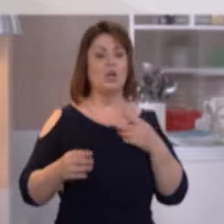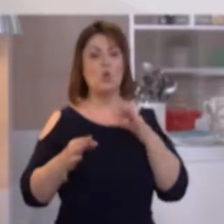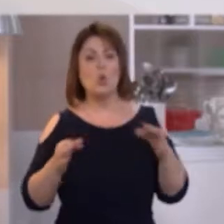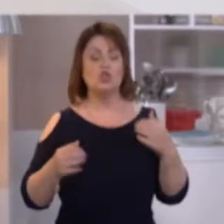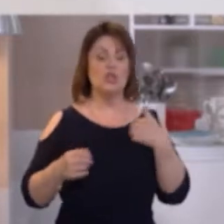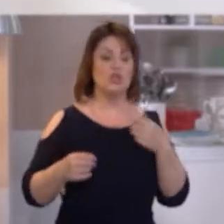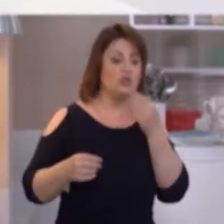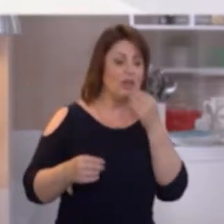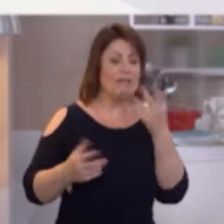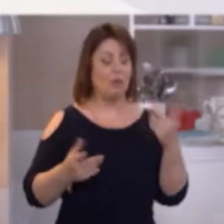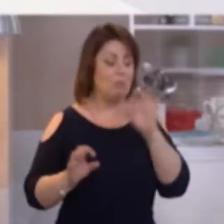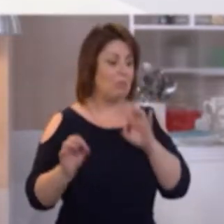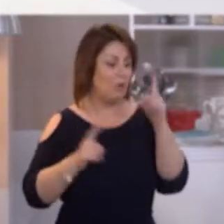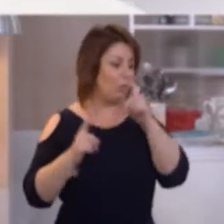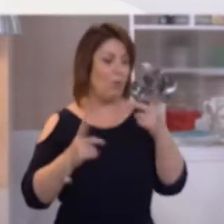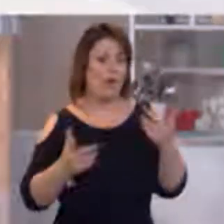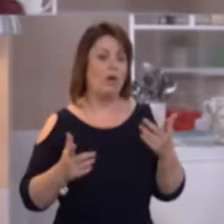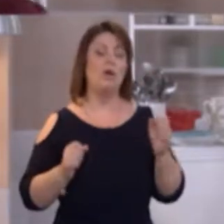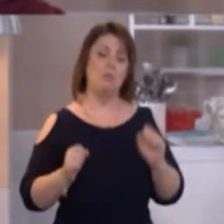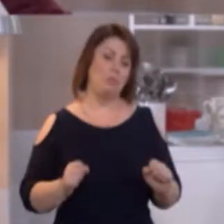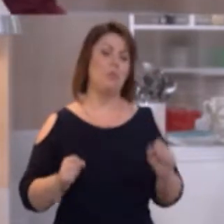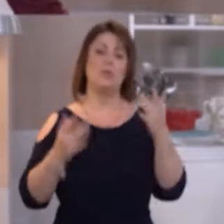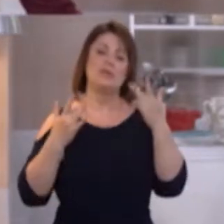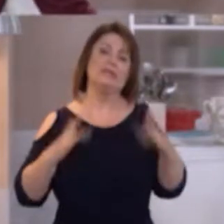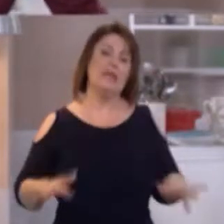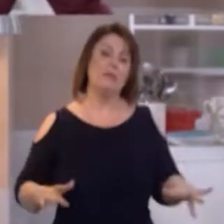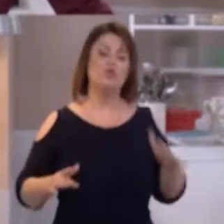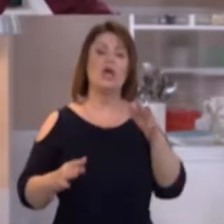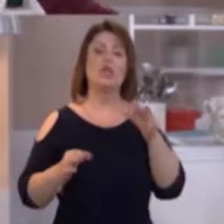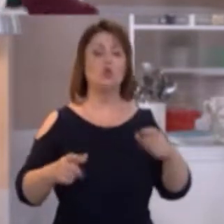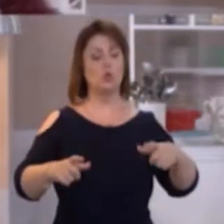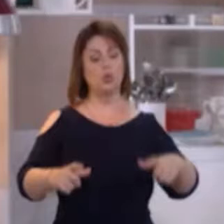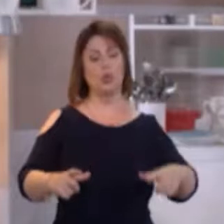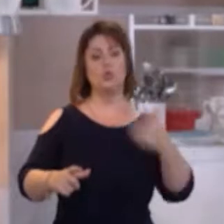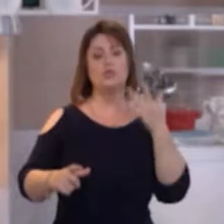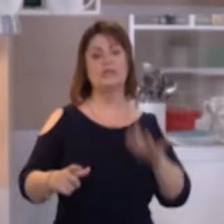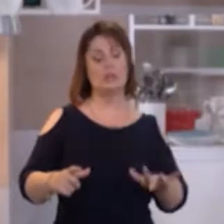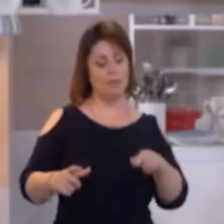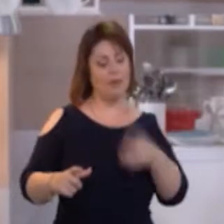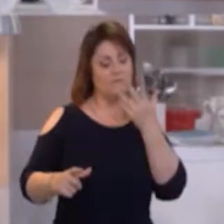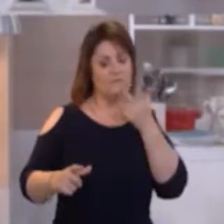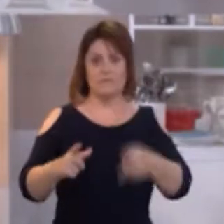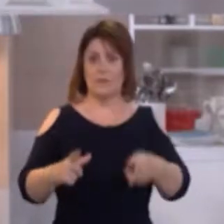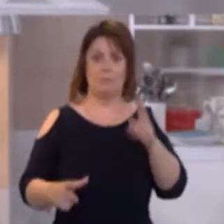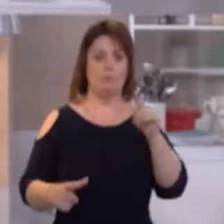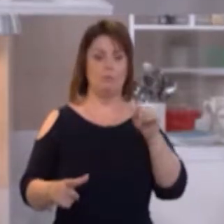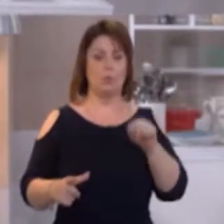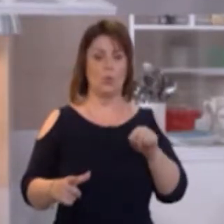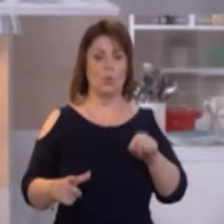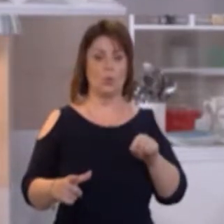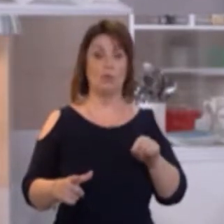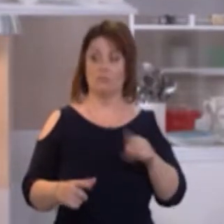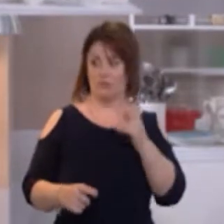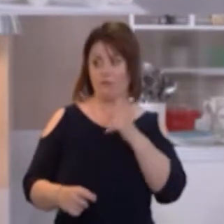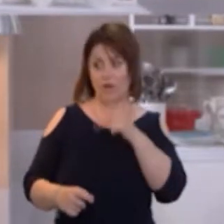e via dicendo. Si possono anche utilizzare ricette semplici, dolci molto... che poi piacciono tanto, no? Perché sono i dolci della tradizione. Vanno a ruba.